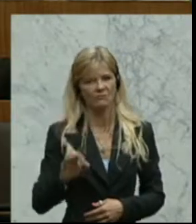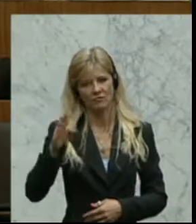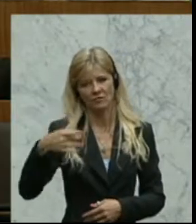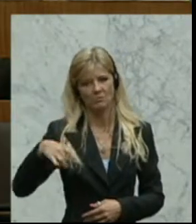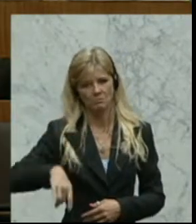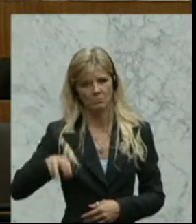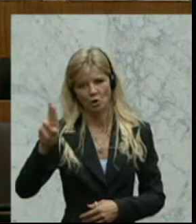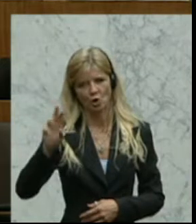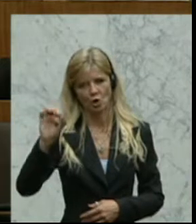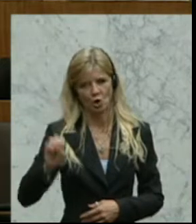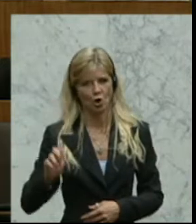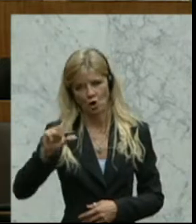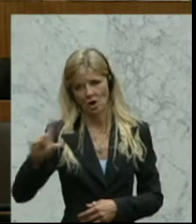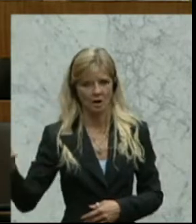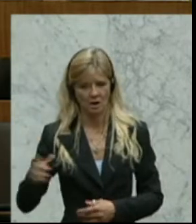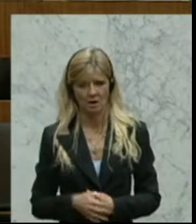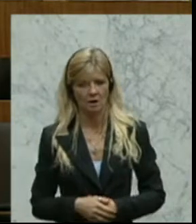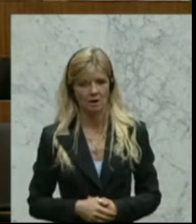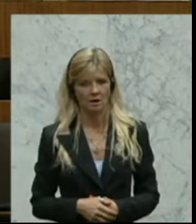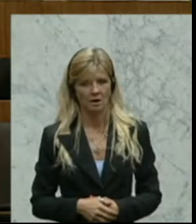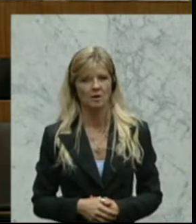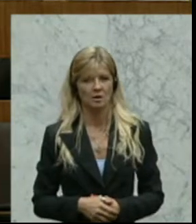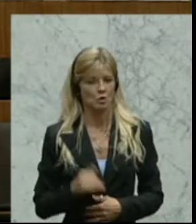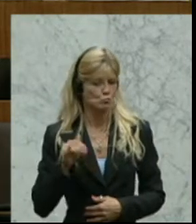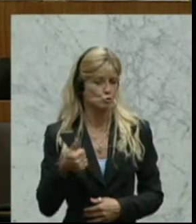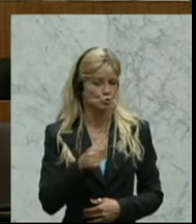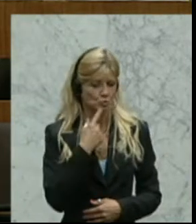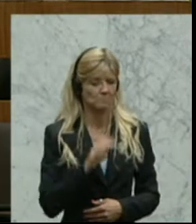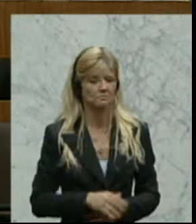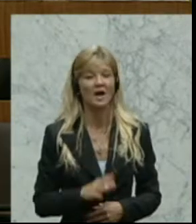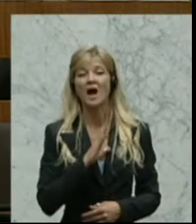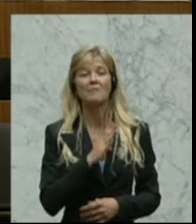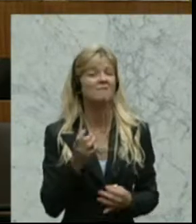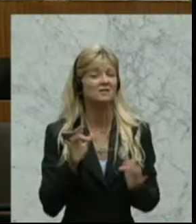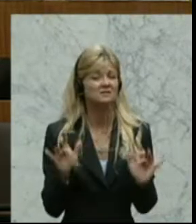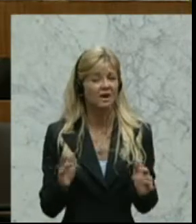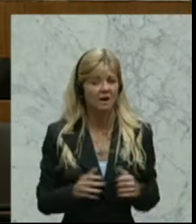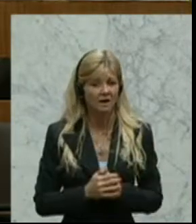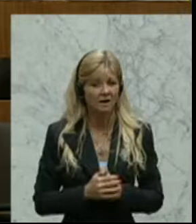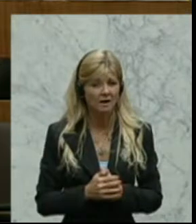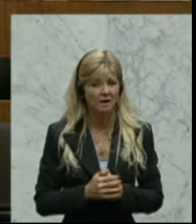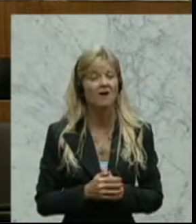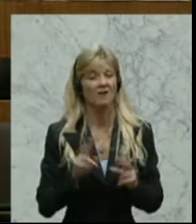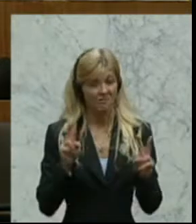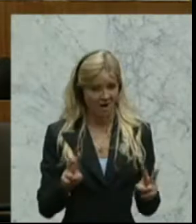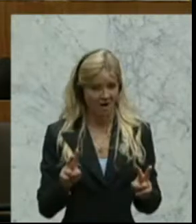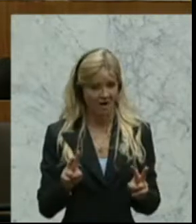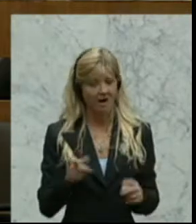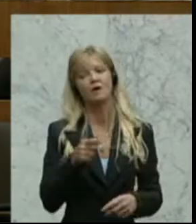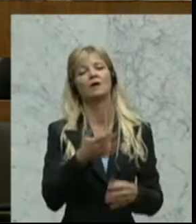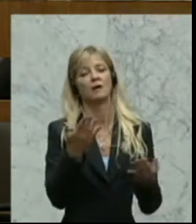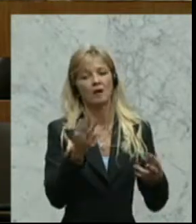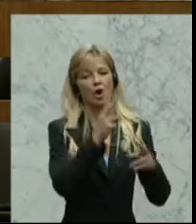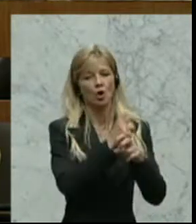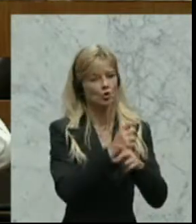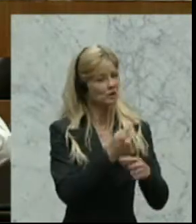Tatsache, und das schon seit vielen Jahren und Jahrzehnten, dass Österreich, was den Faktor Arbeit anlangt, ein Hochsteuerland